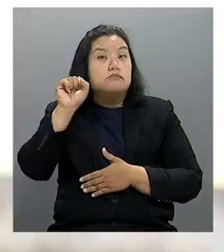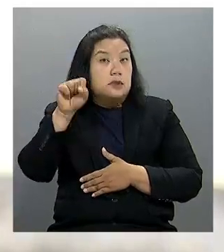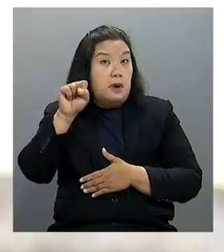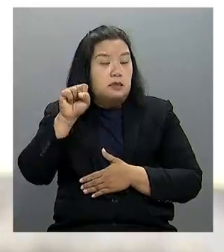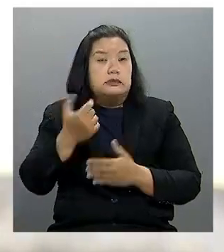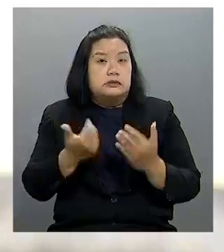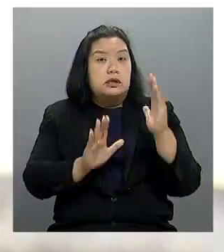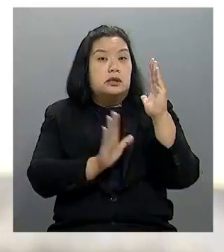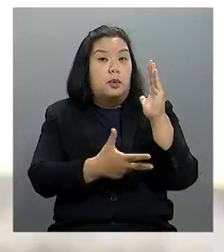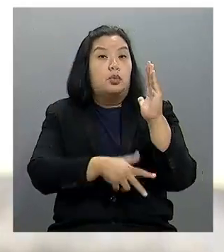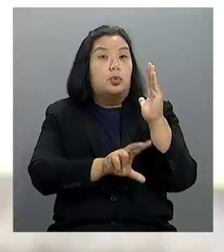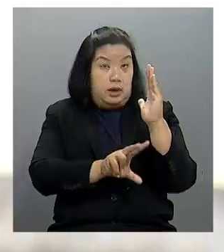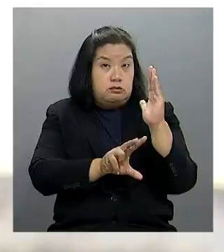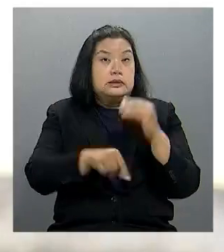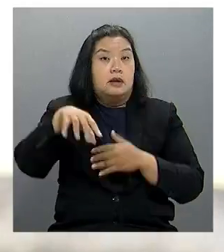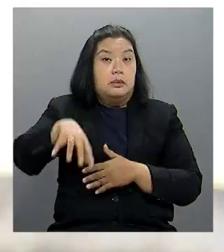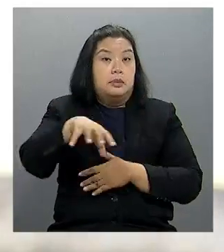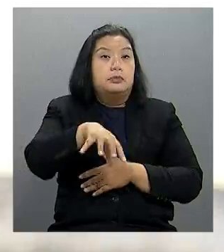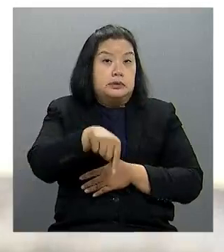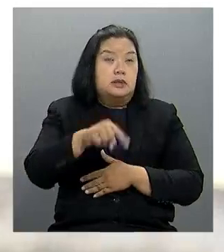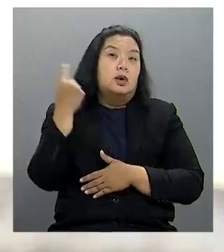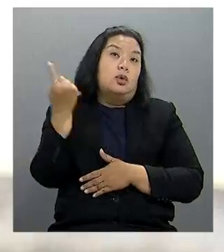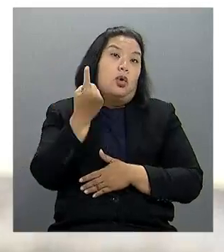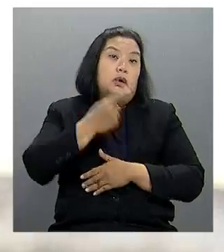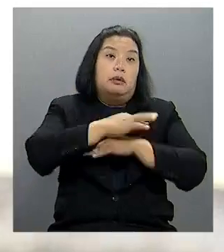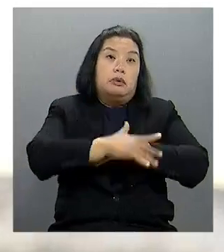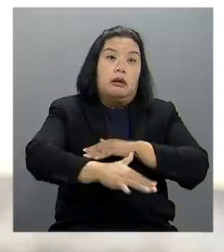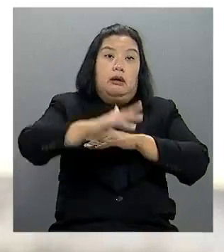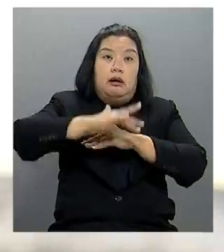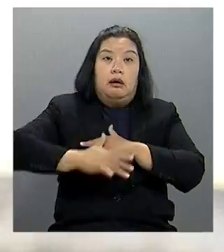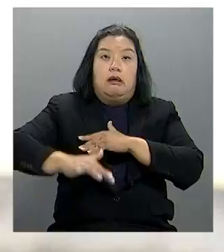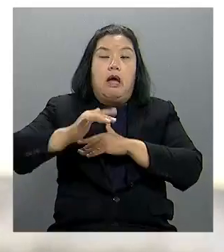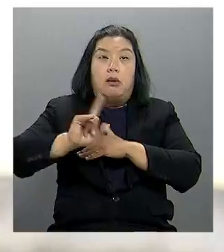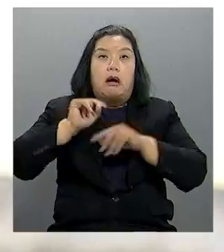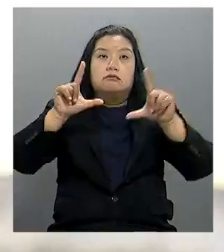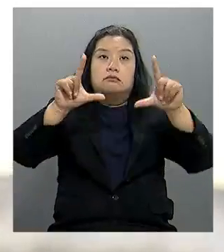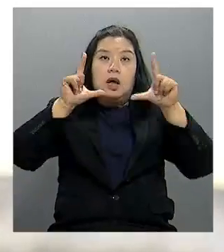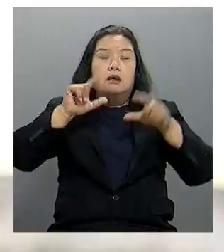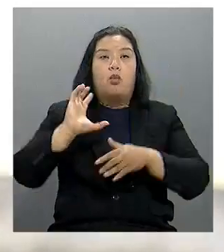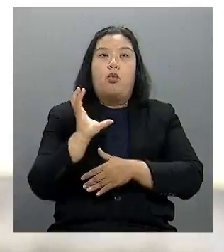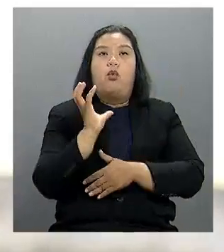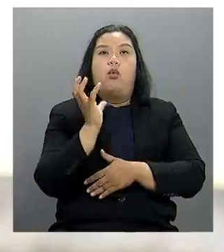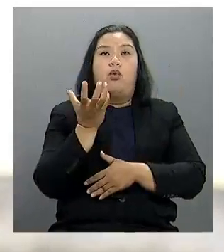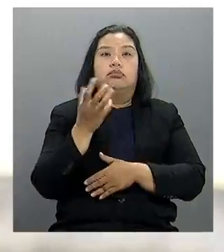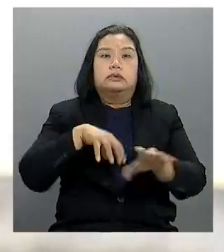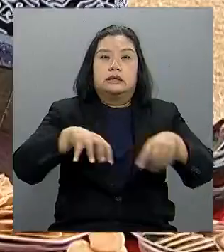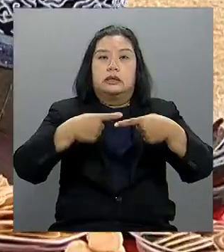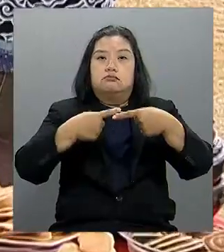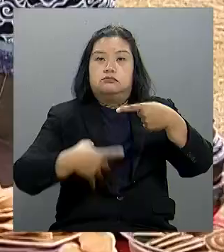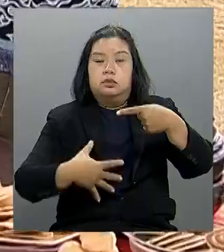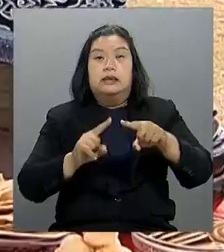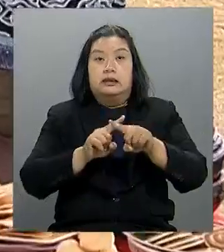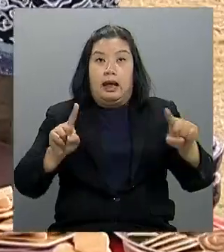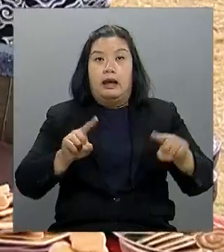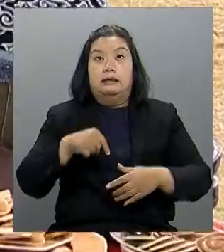ท่องเที่ยวนะครับทางทะเลระดับโลกนะครับแต่อย่าลืมว่าที่ภูเก็ตเองเนี่ยเราไม่ได้มีดี